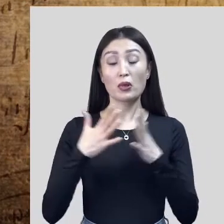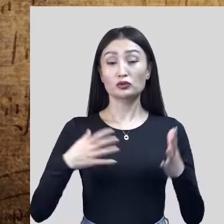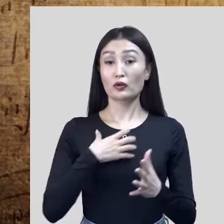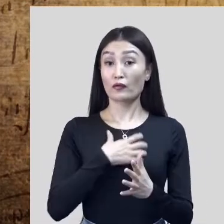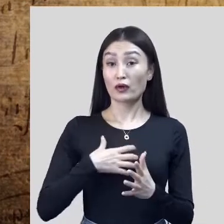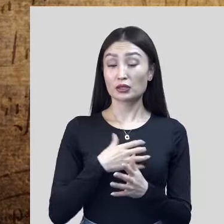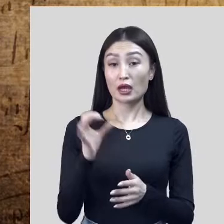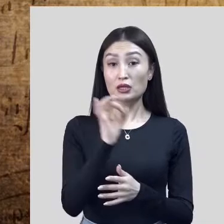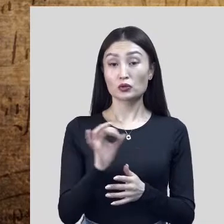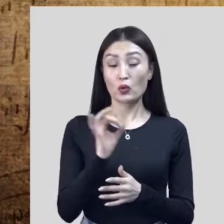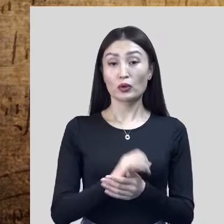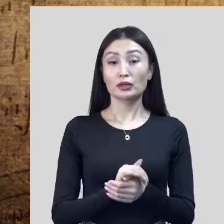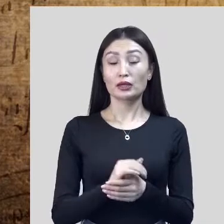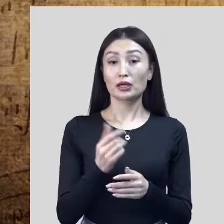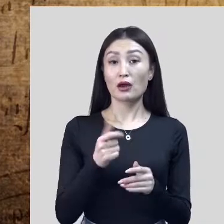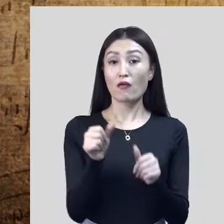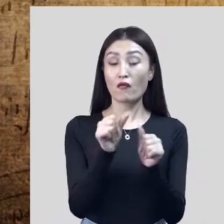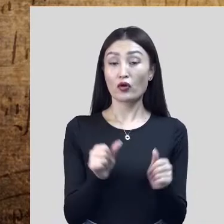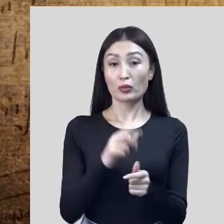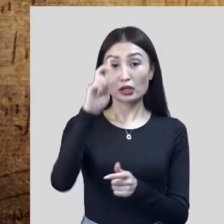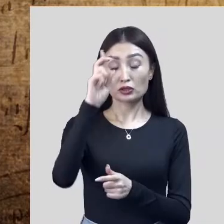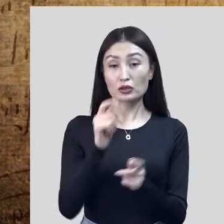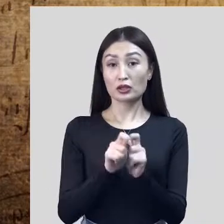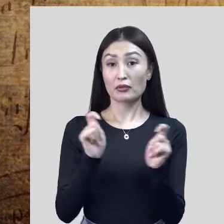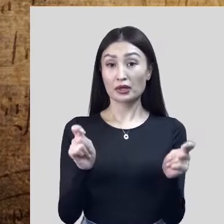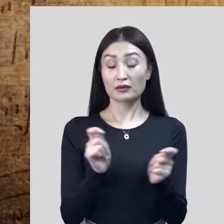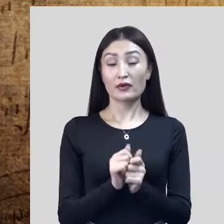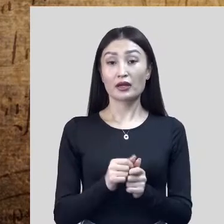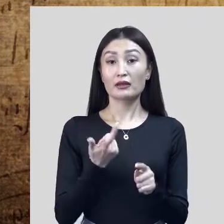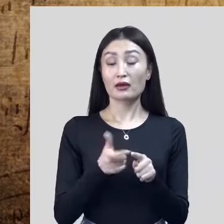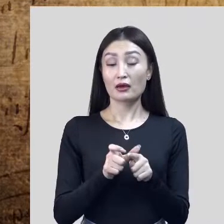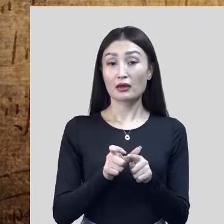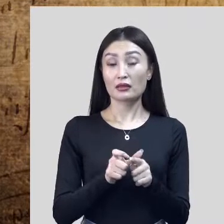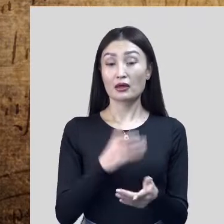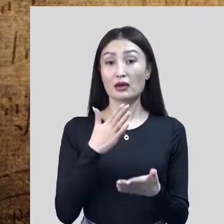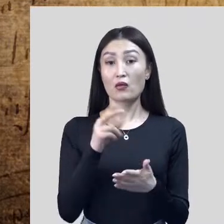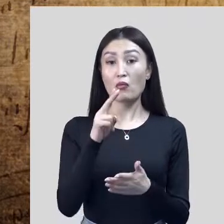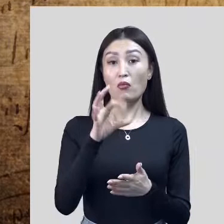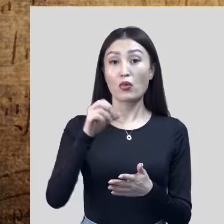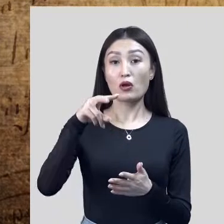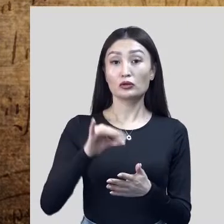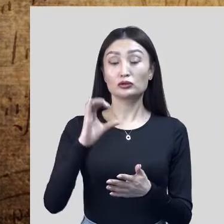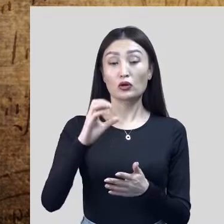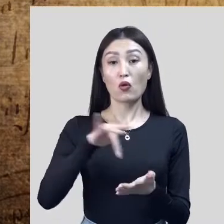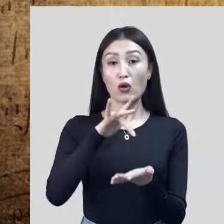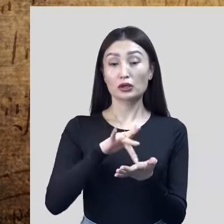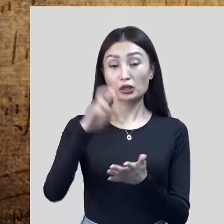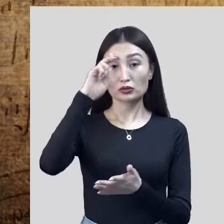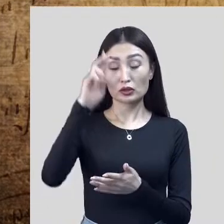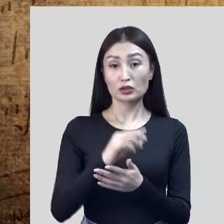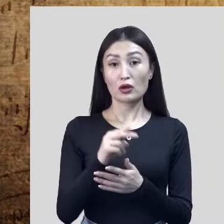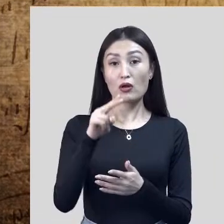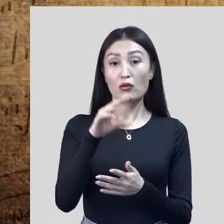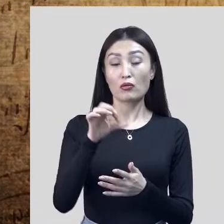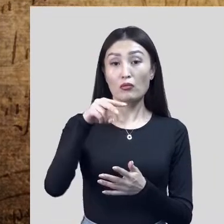важный в истории Древней Греции. Основной формой государственного образования Греции этой эпохи становится полис – город-государство. В